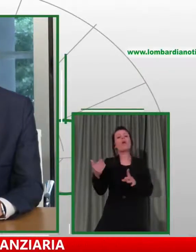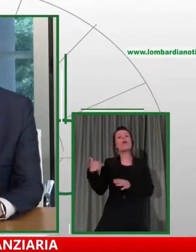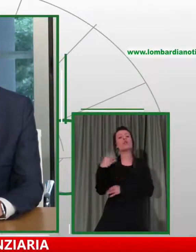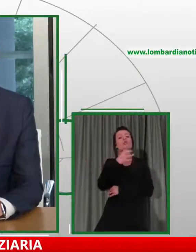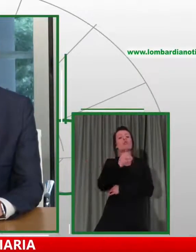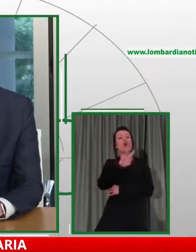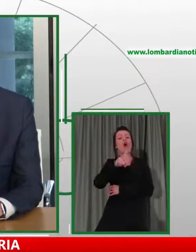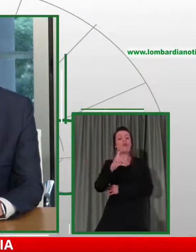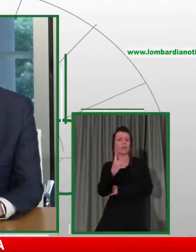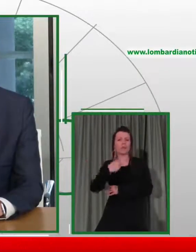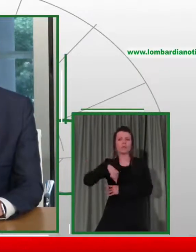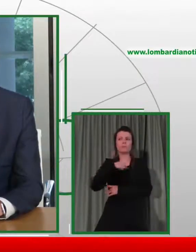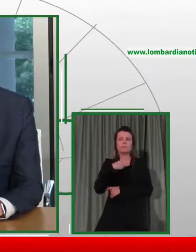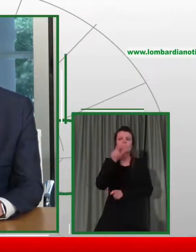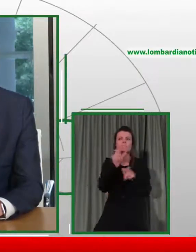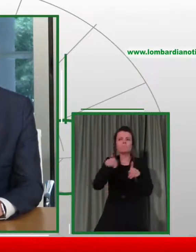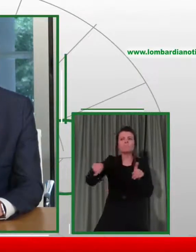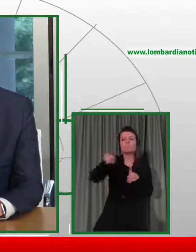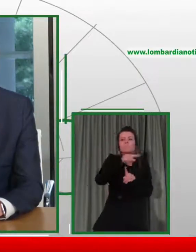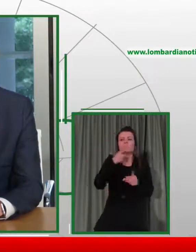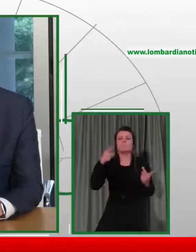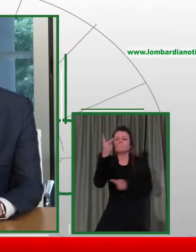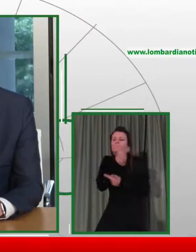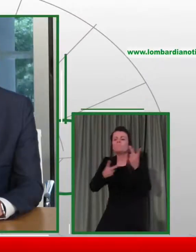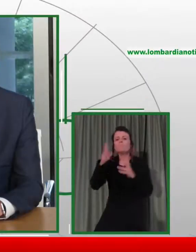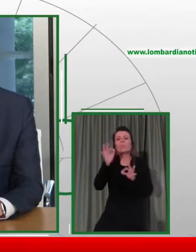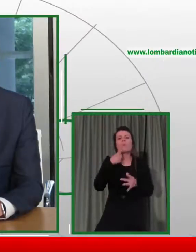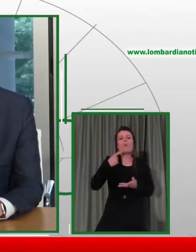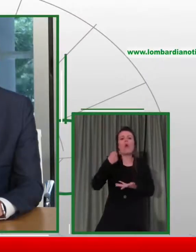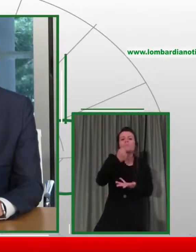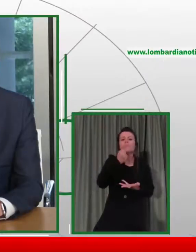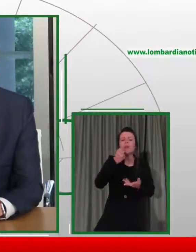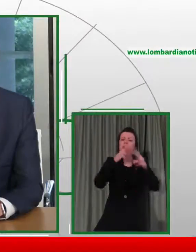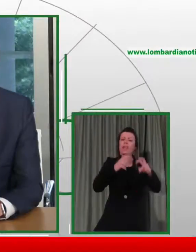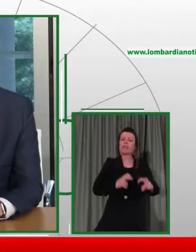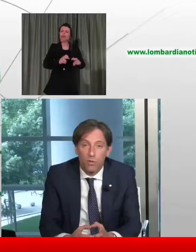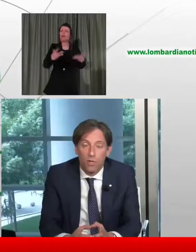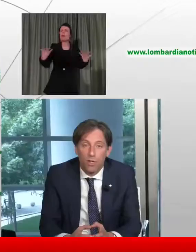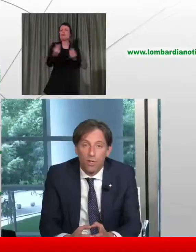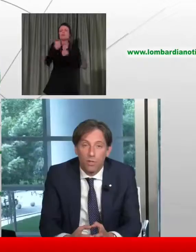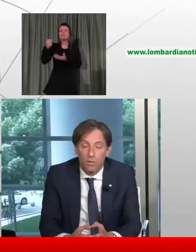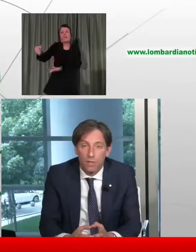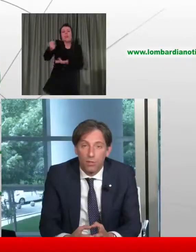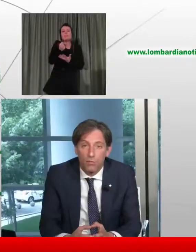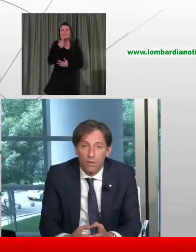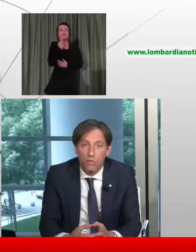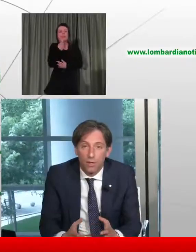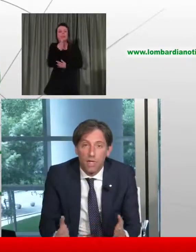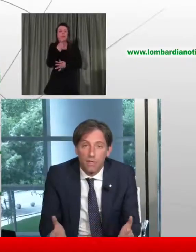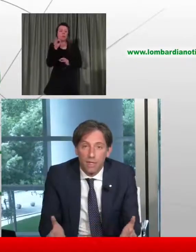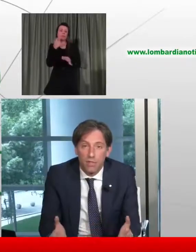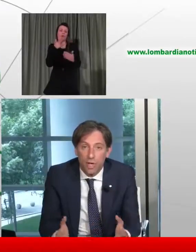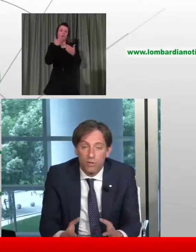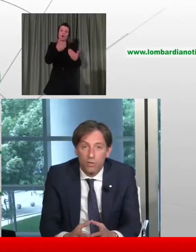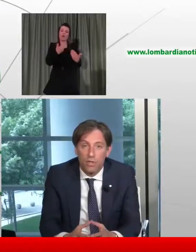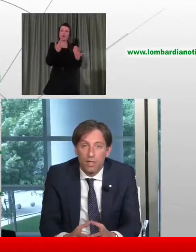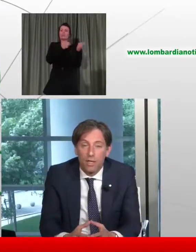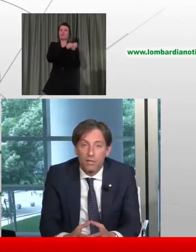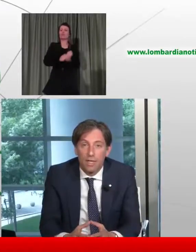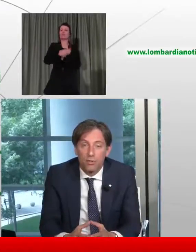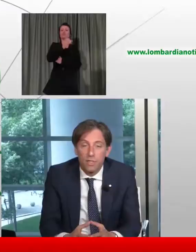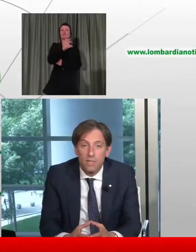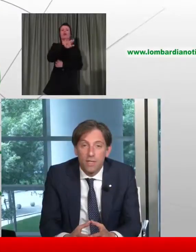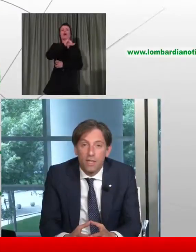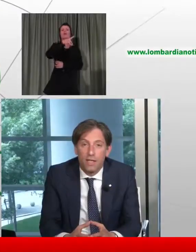volesse finanziare insieme a noi questa ricerca. E grazie a Fondazione Cariplo e a Fondazione Umberto Veronesi che ci